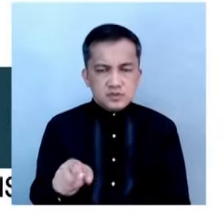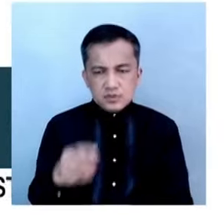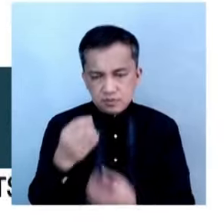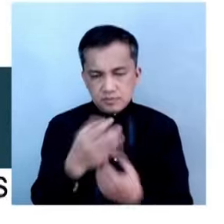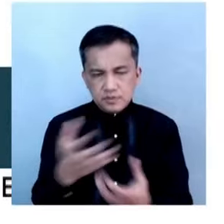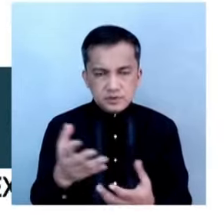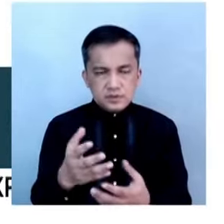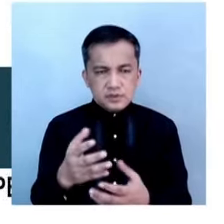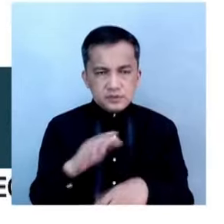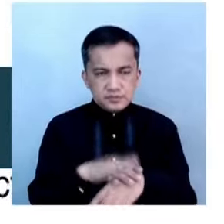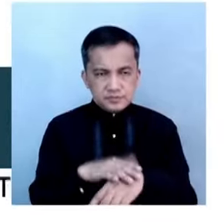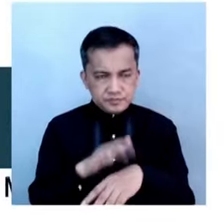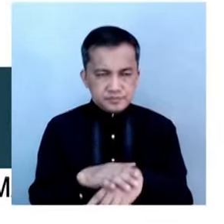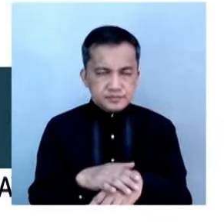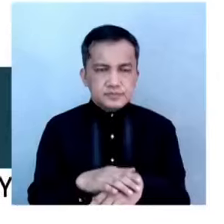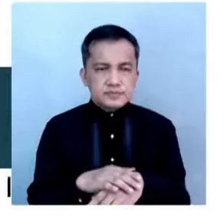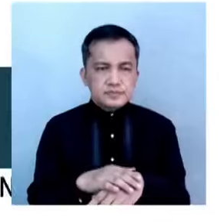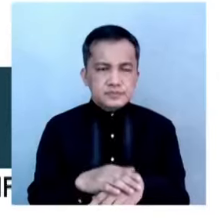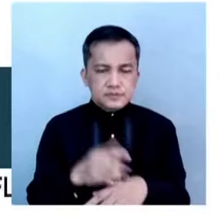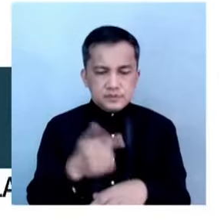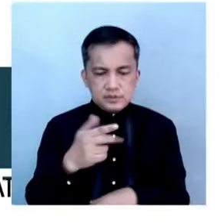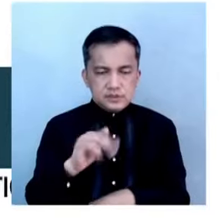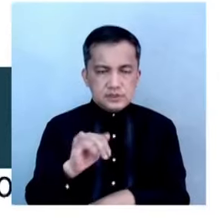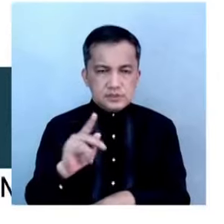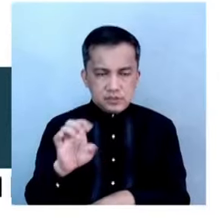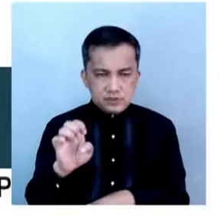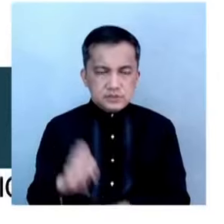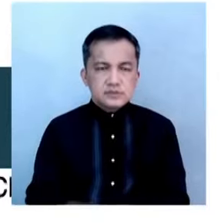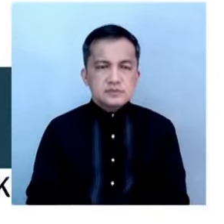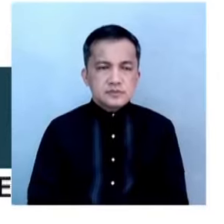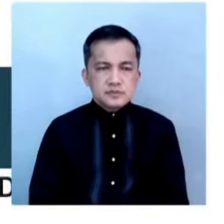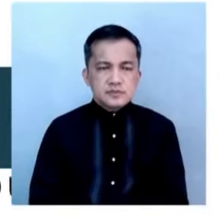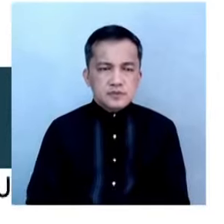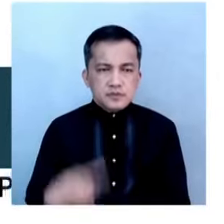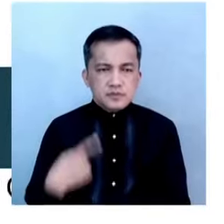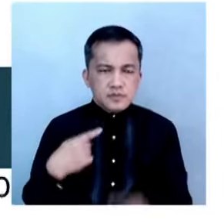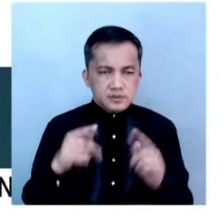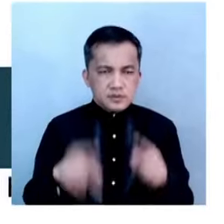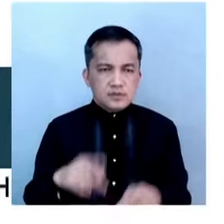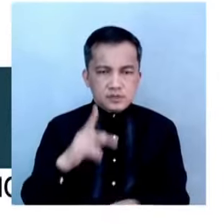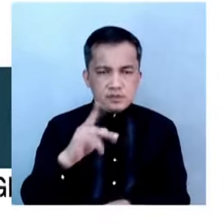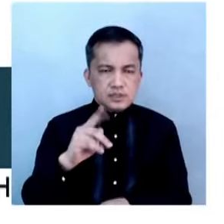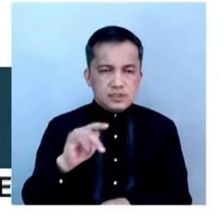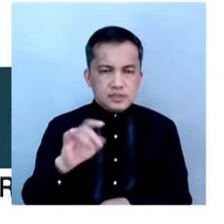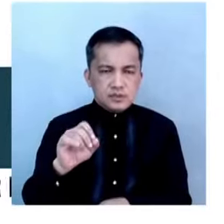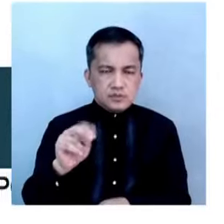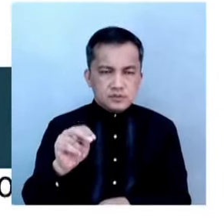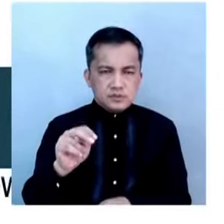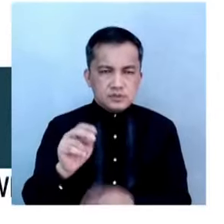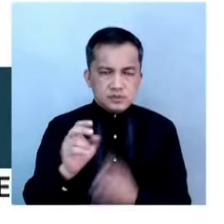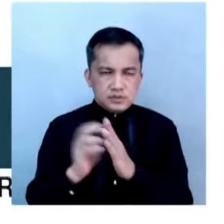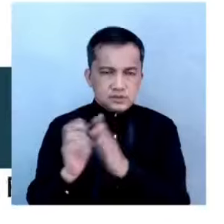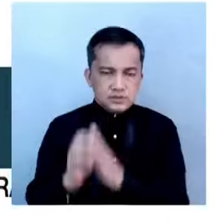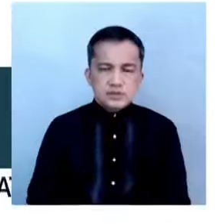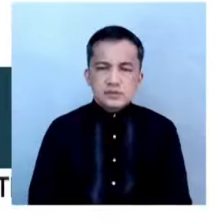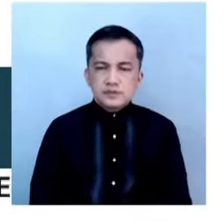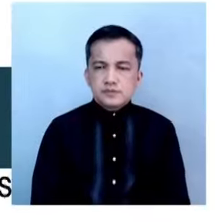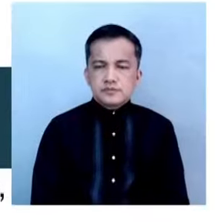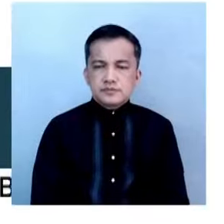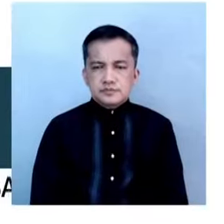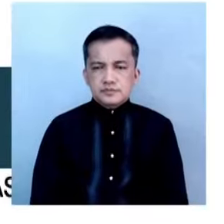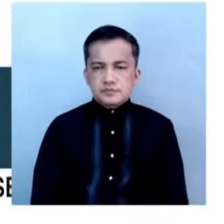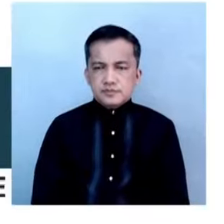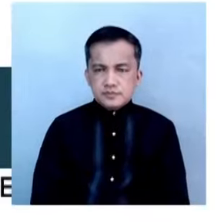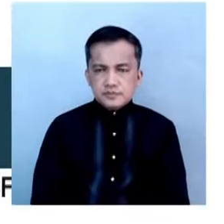ng abiso, ng guidance. Meron ba kayong tao doon sa Canlaon City po? Yes, ma'am. Continuous naman po yung